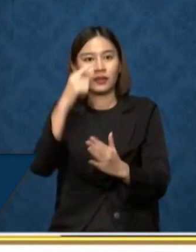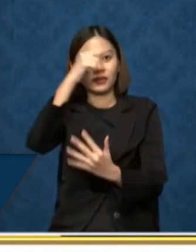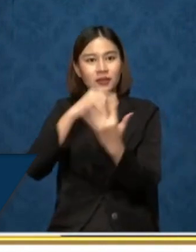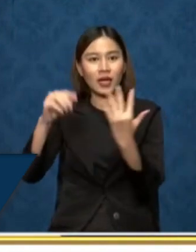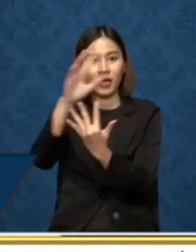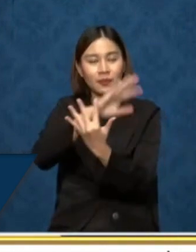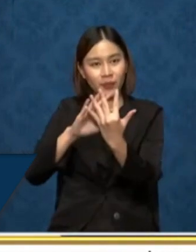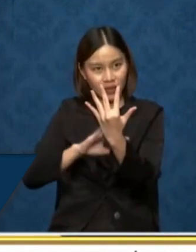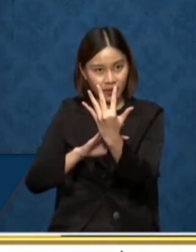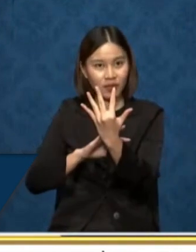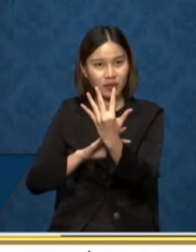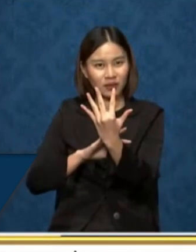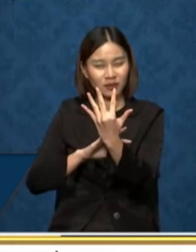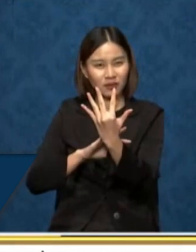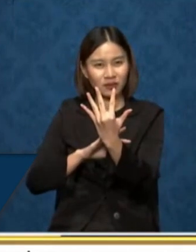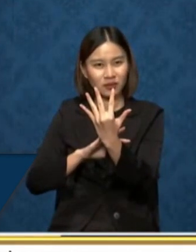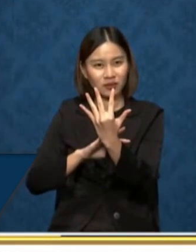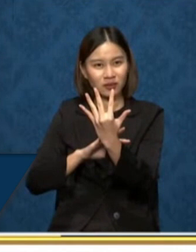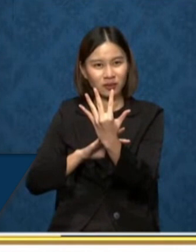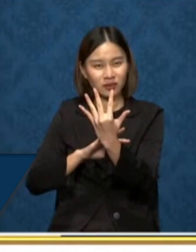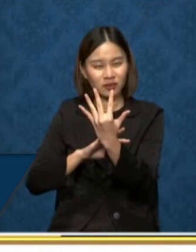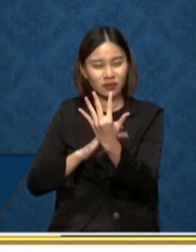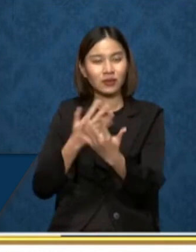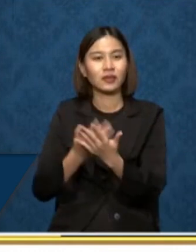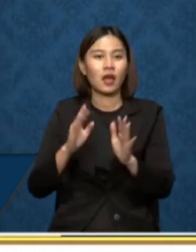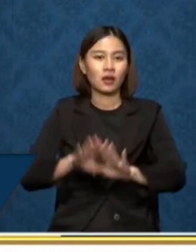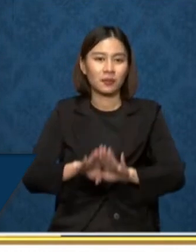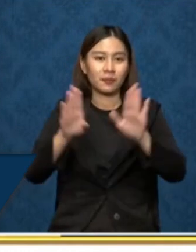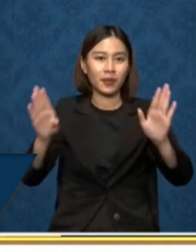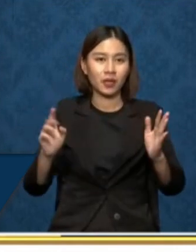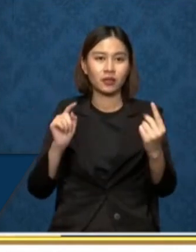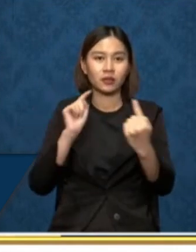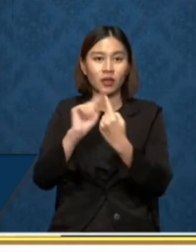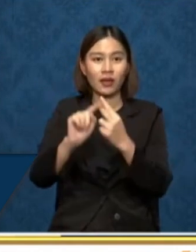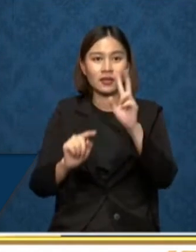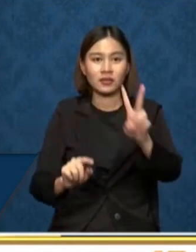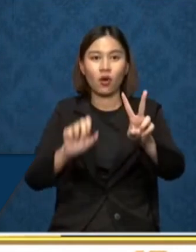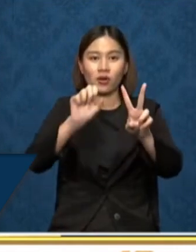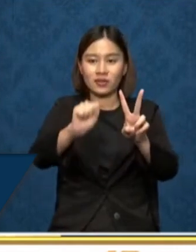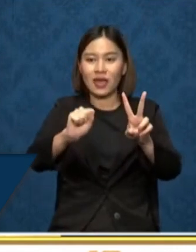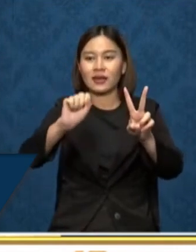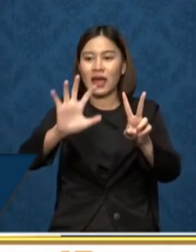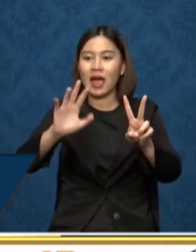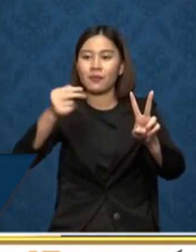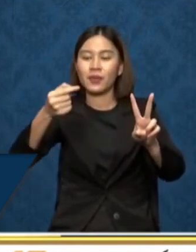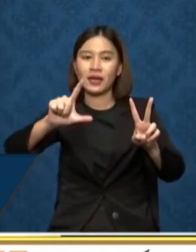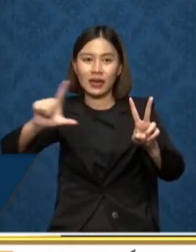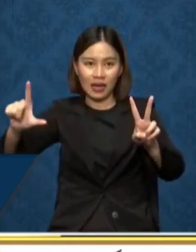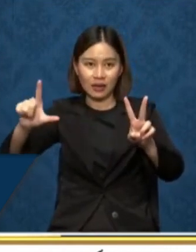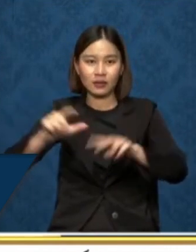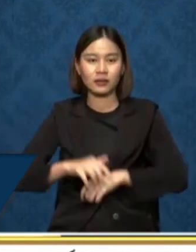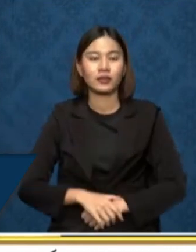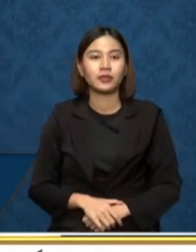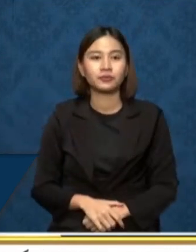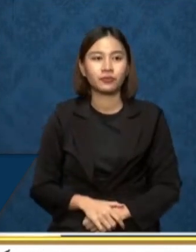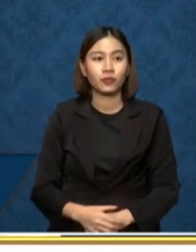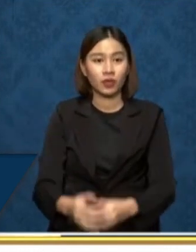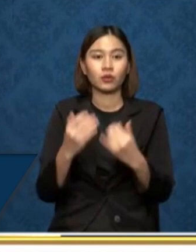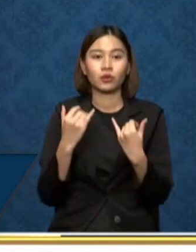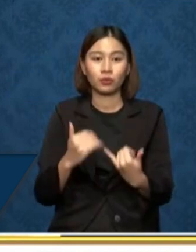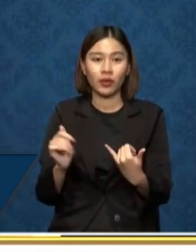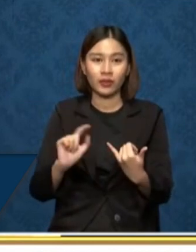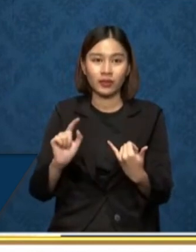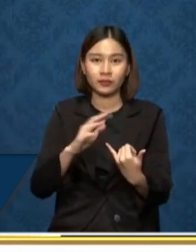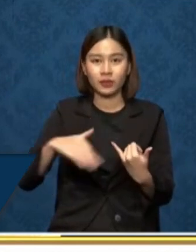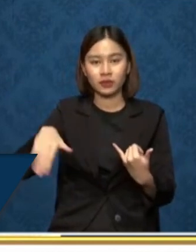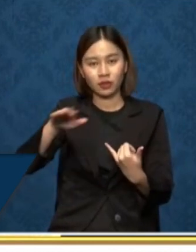จากการเปิดentertainment complex ได้สูงถึง 250,000 ล้านบาทนะครับทุกวันนี้นะครับผมว่